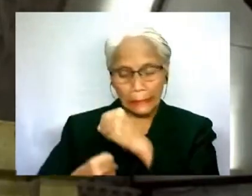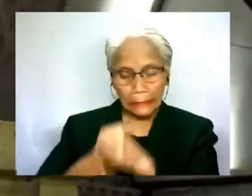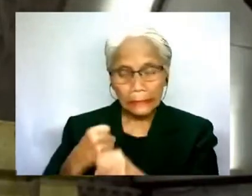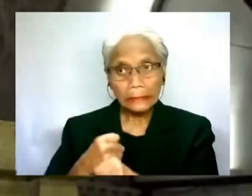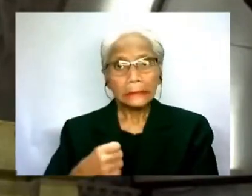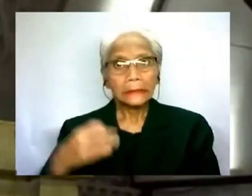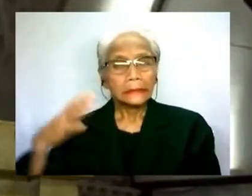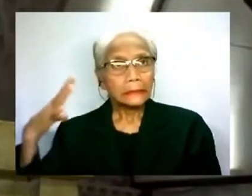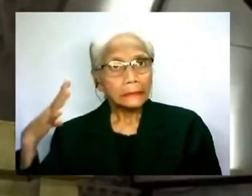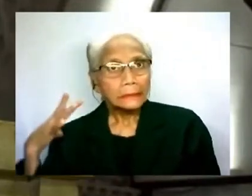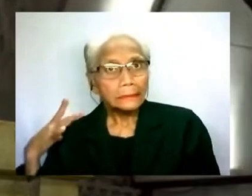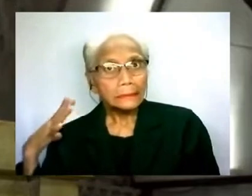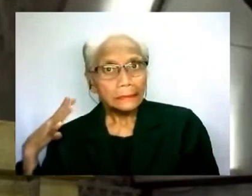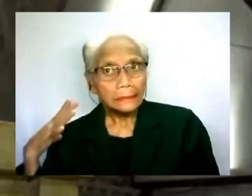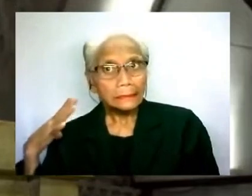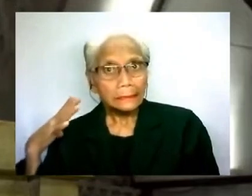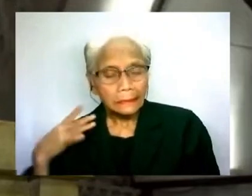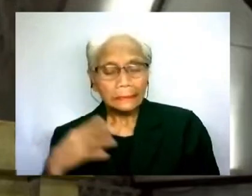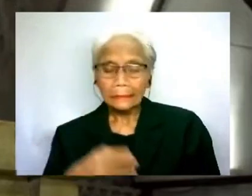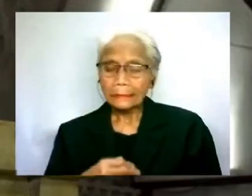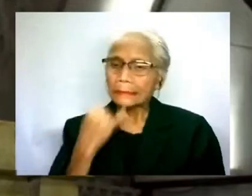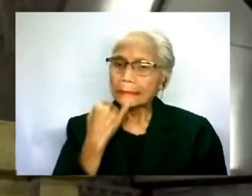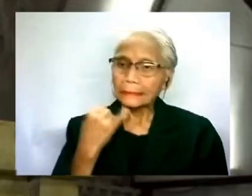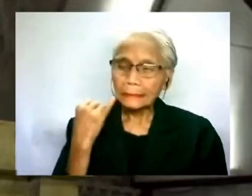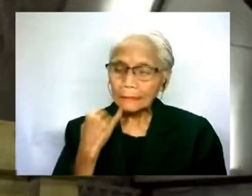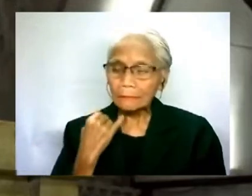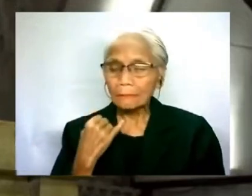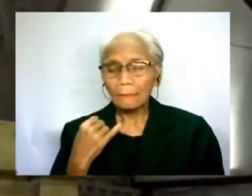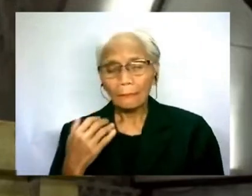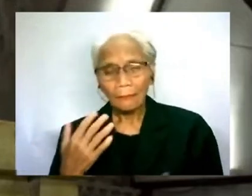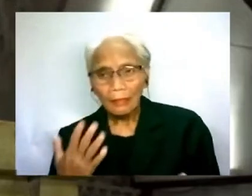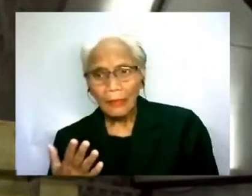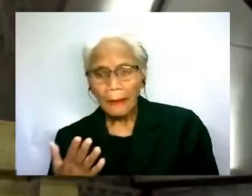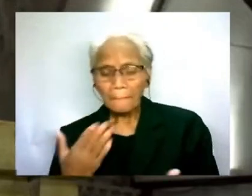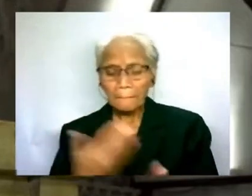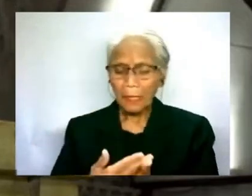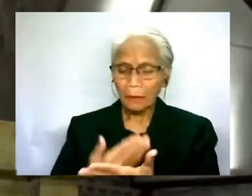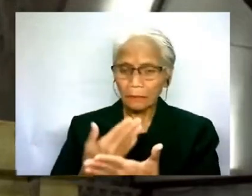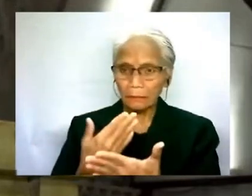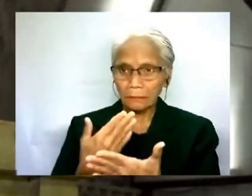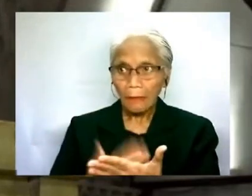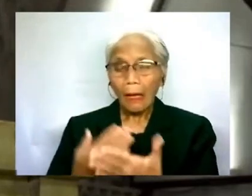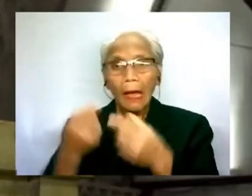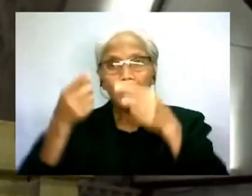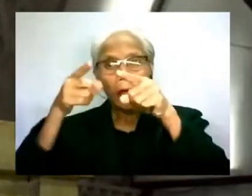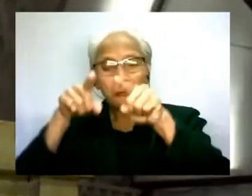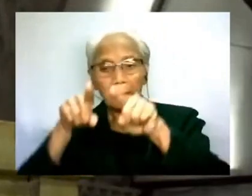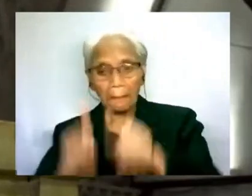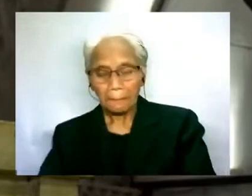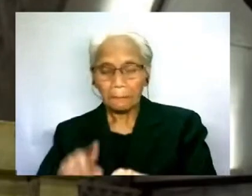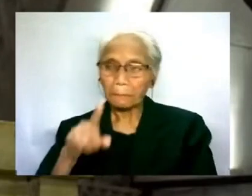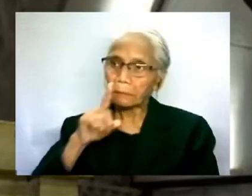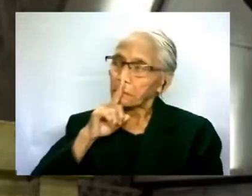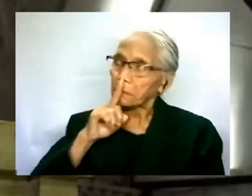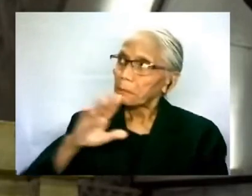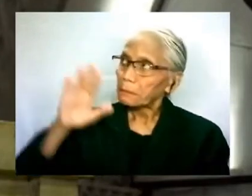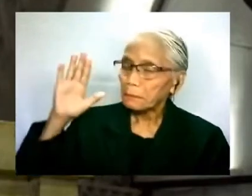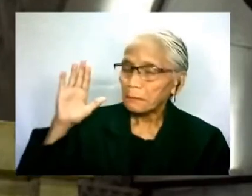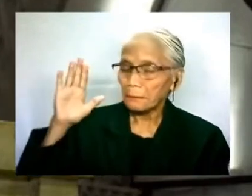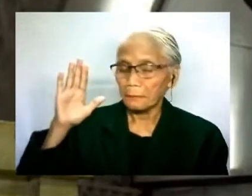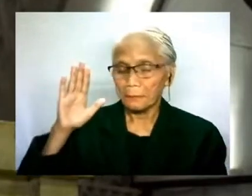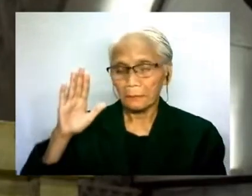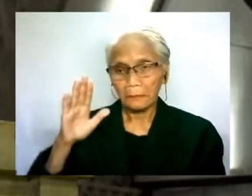Israel bago matupad ang katuparan ng pangako ng Diyos kay Jesus.